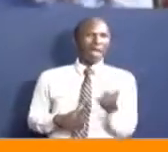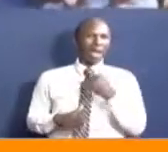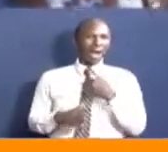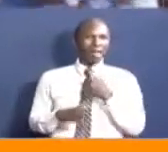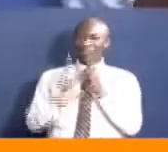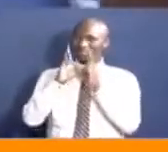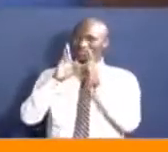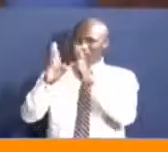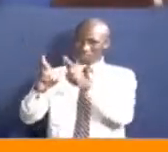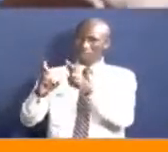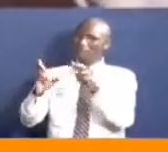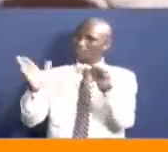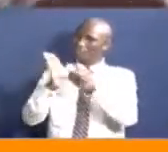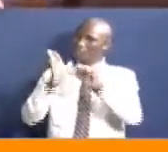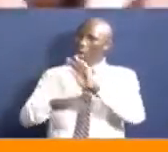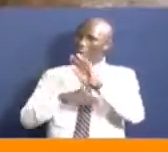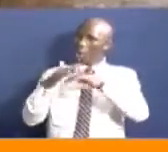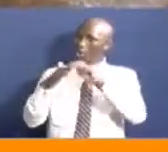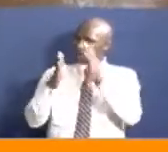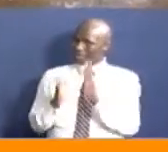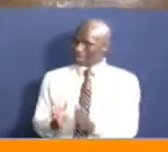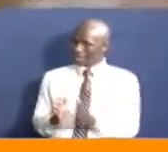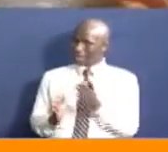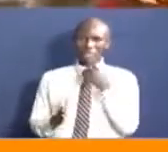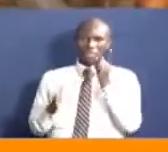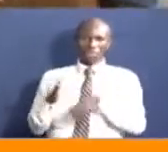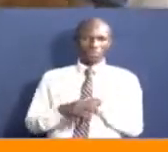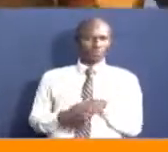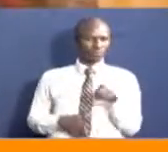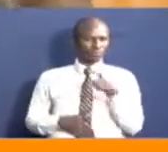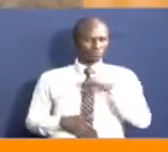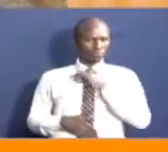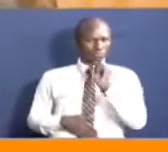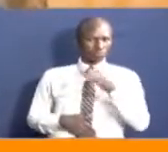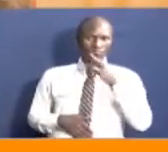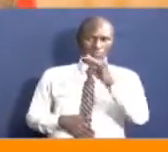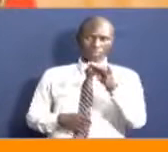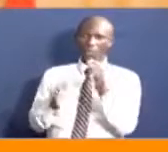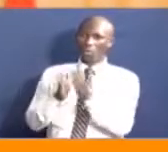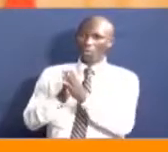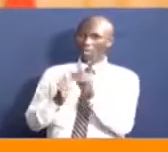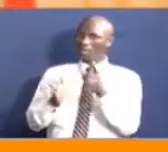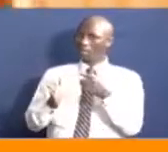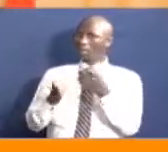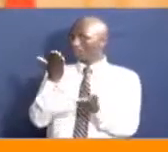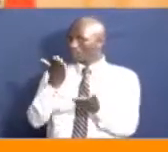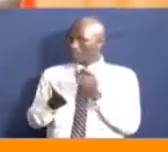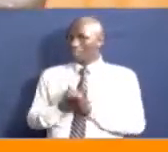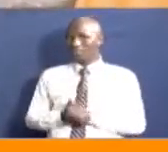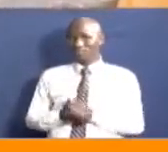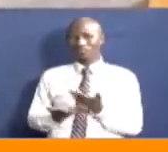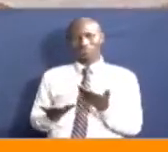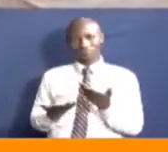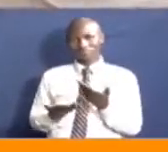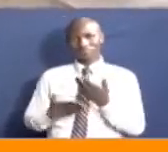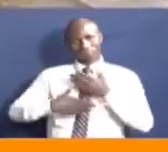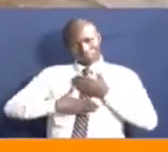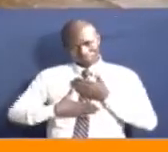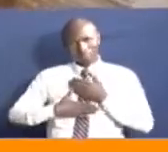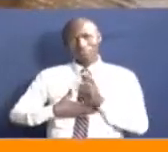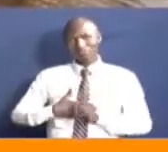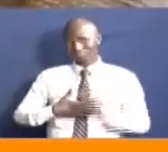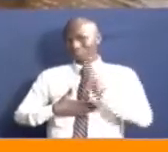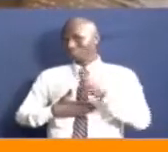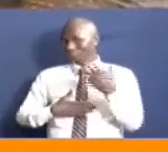na usungio wa madhina ma Kenya. Tumesema yule tu tunaweza kuongea na yeye maybe ni mheshimiwa rais mheshimiwa